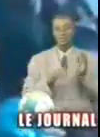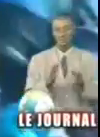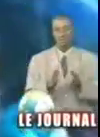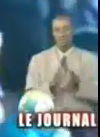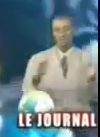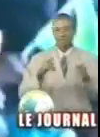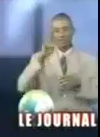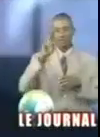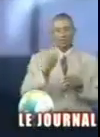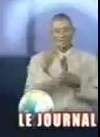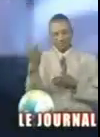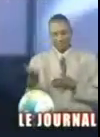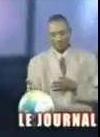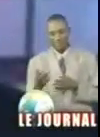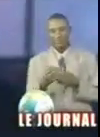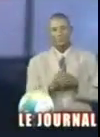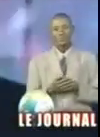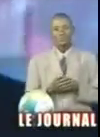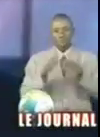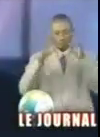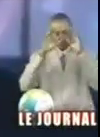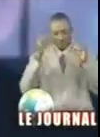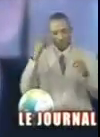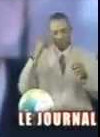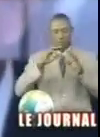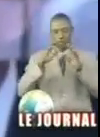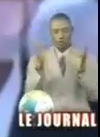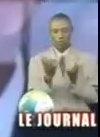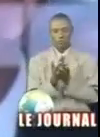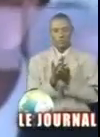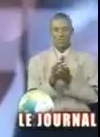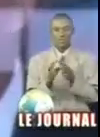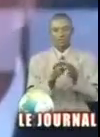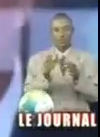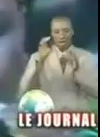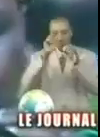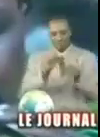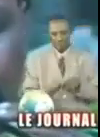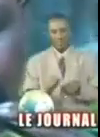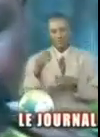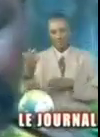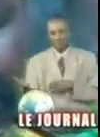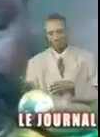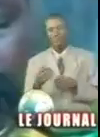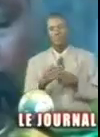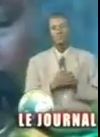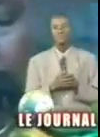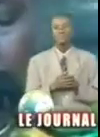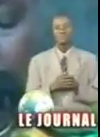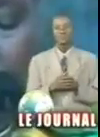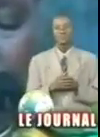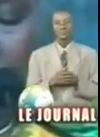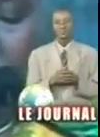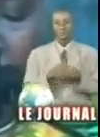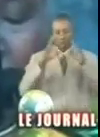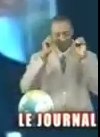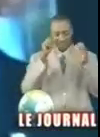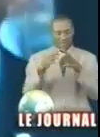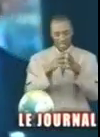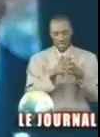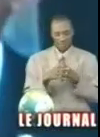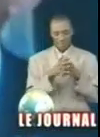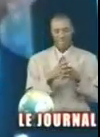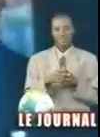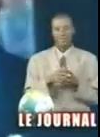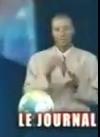de l'ONU Ban Ki-moon, la présidente de la commission de l'Union africaine Kosazana Dlamini Zuma, le président des États-Unis